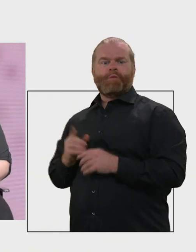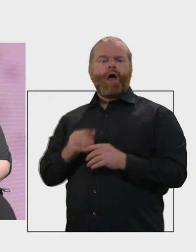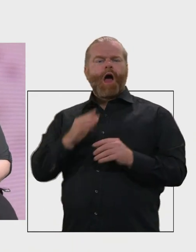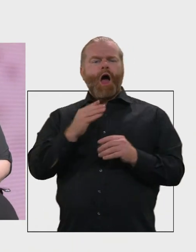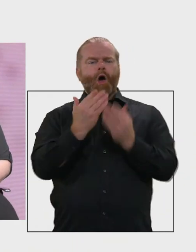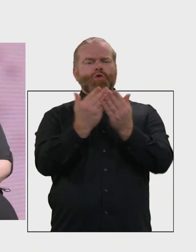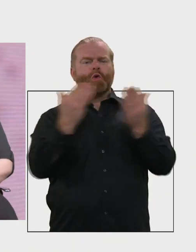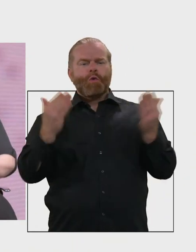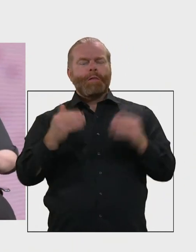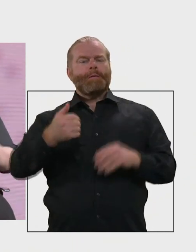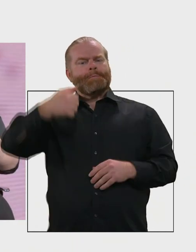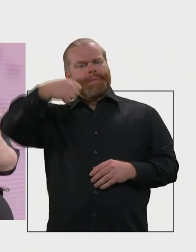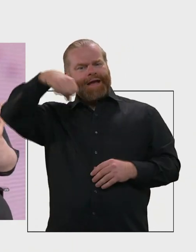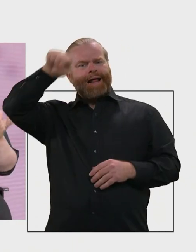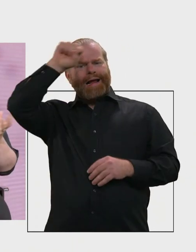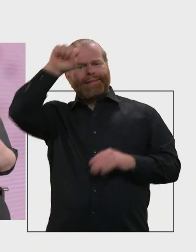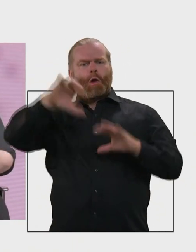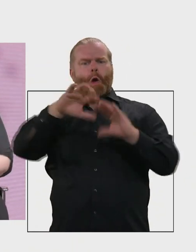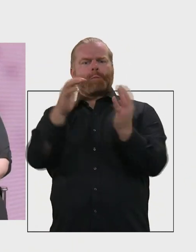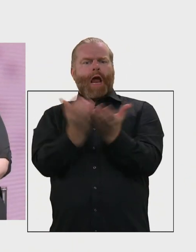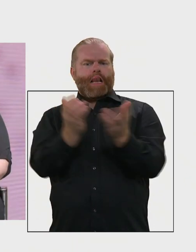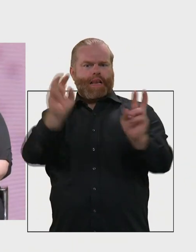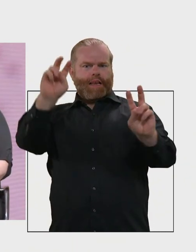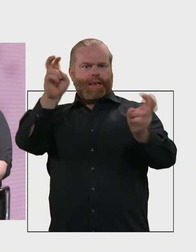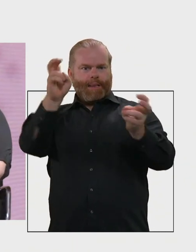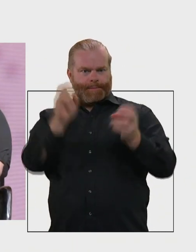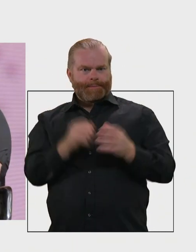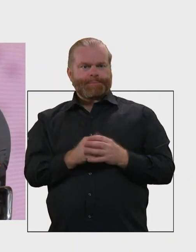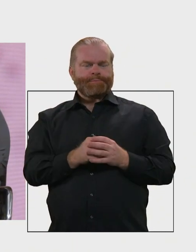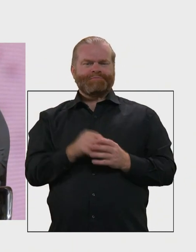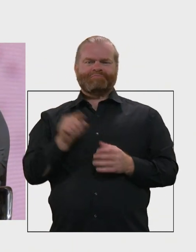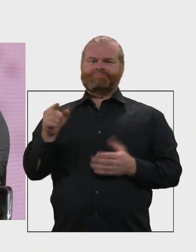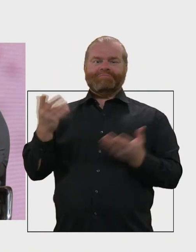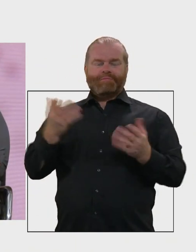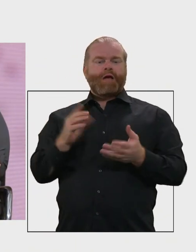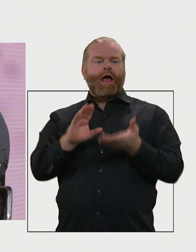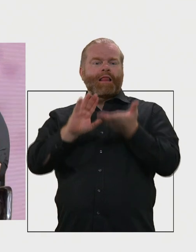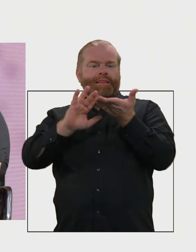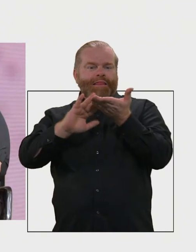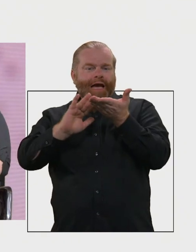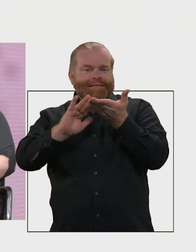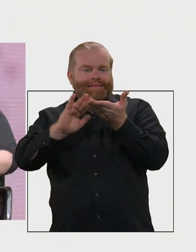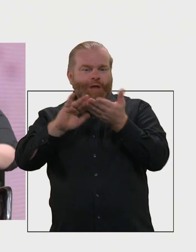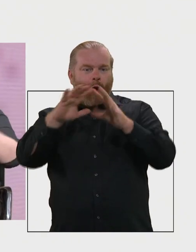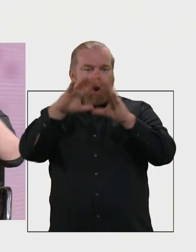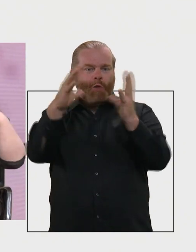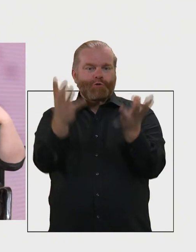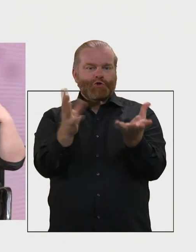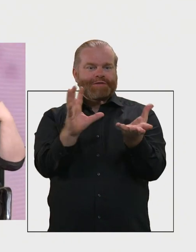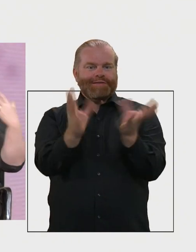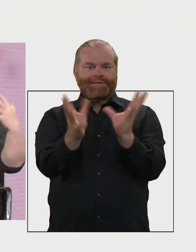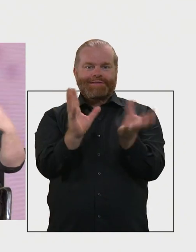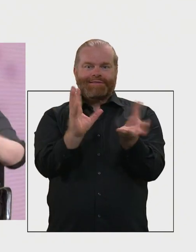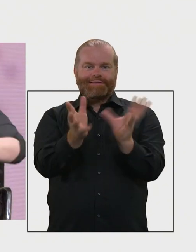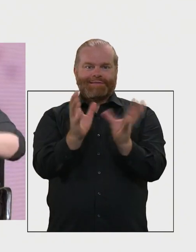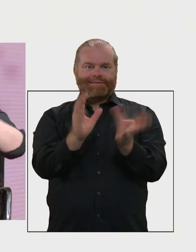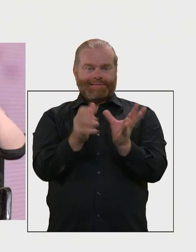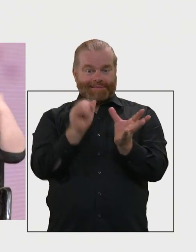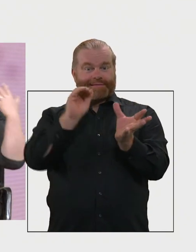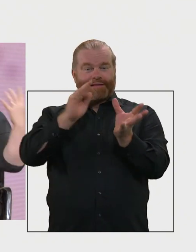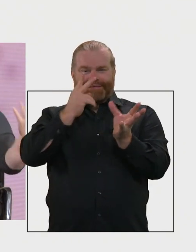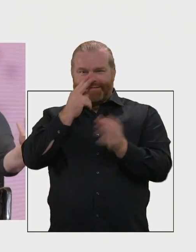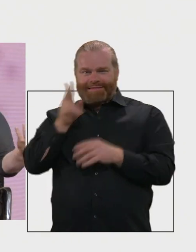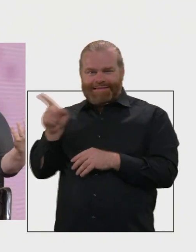ist ein Tastklobus. Man kann vielleicht die Brailleschrift auch ganz schön drauf erkennen. Oh, okay. Und das ist eben so, dass dieser erste Raum